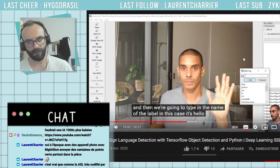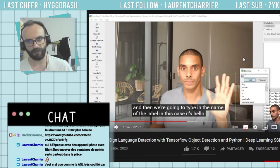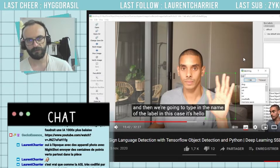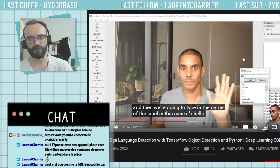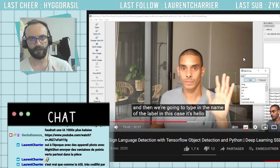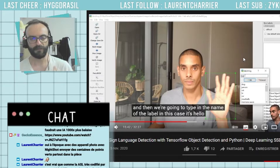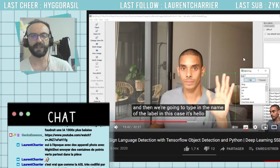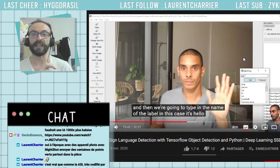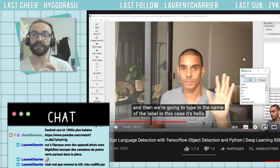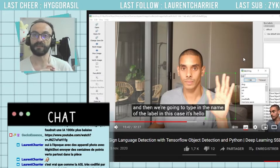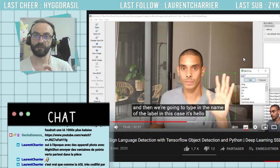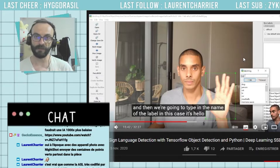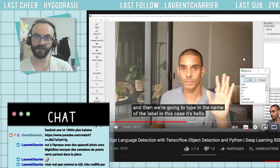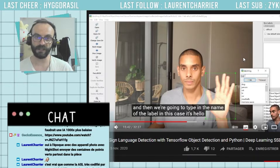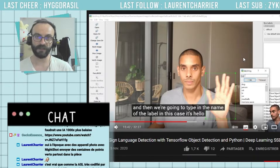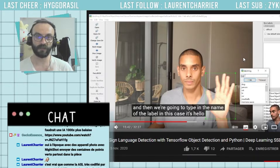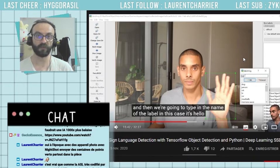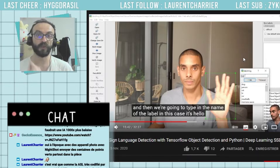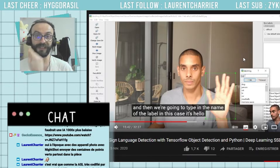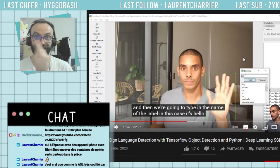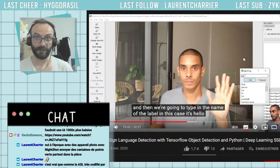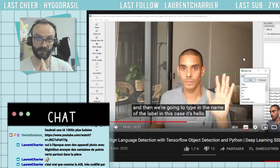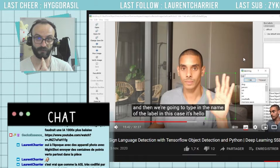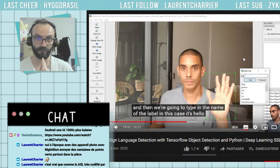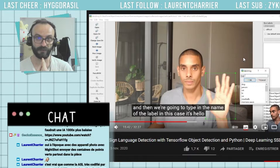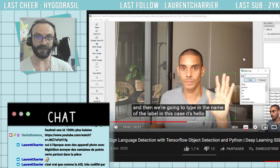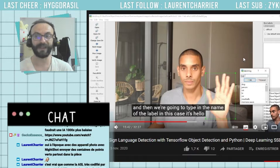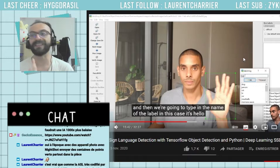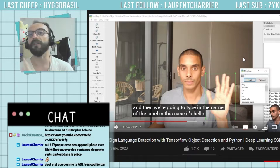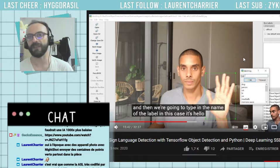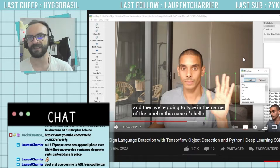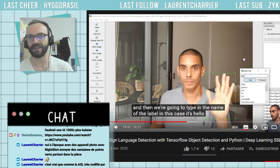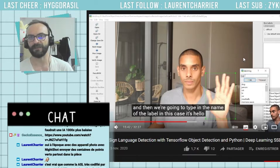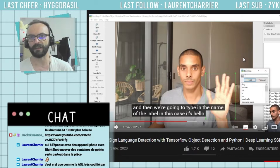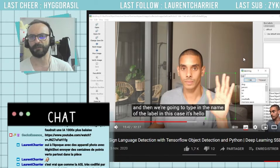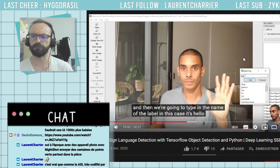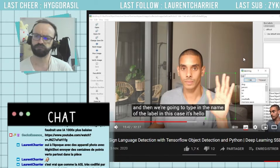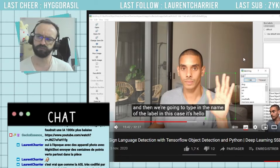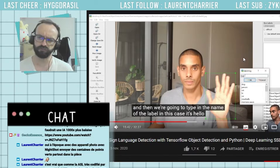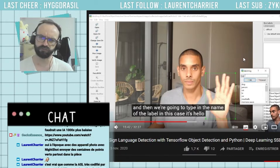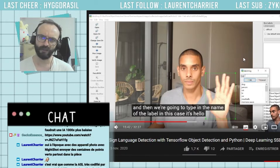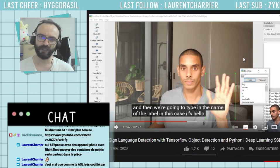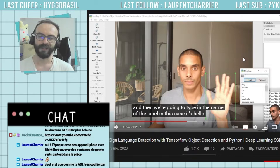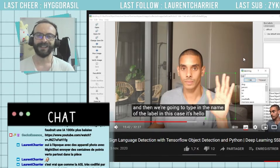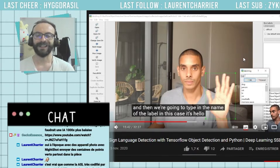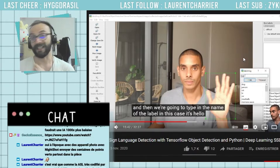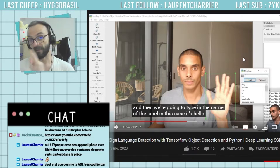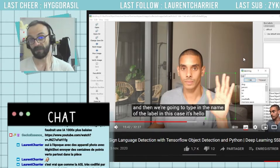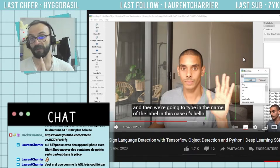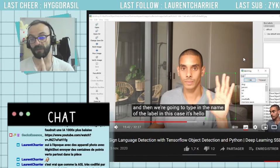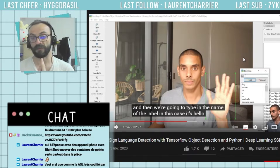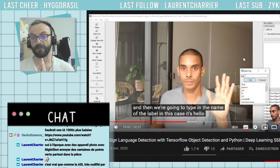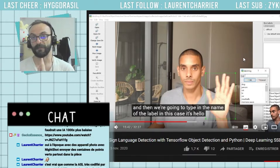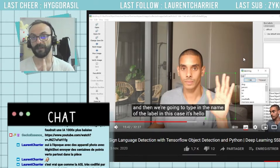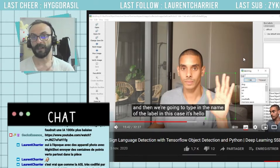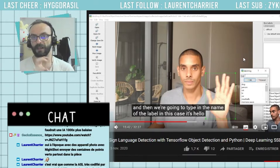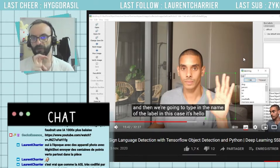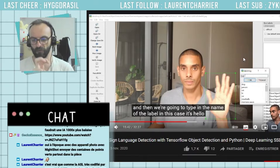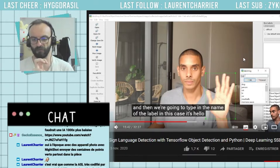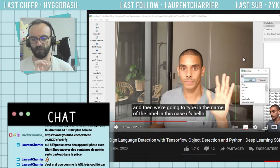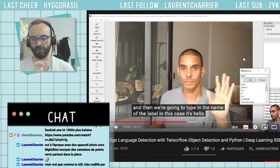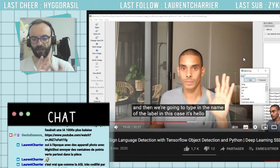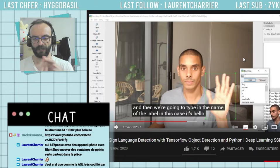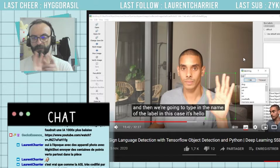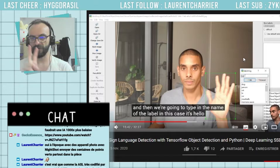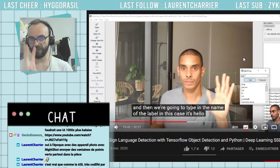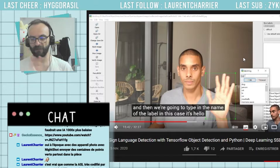enfin, voilà. Et ce même signe avec une autre expression, ça va être vexé. Vous allez faire l'expression change. Le